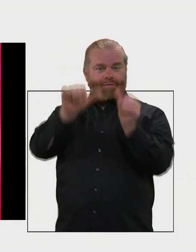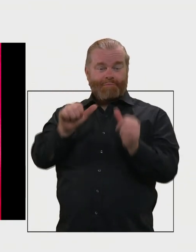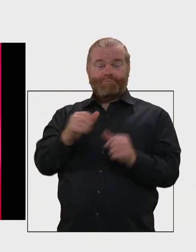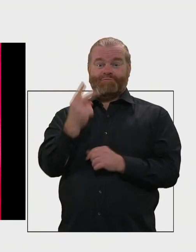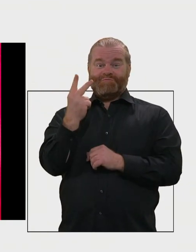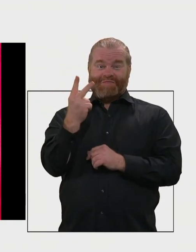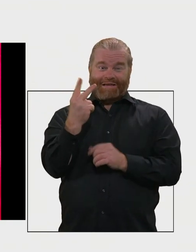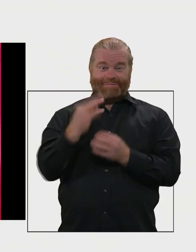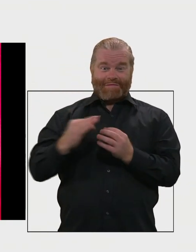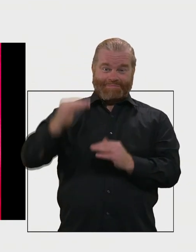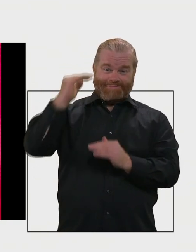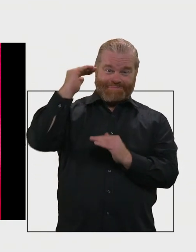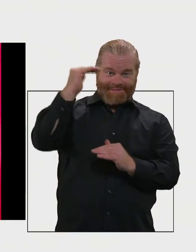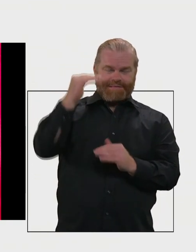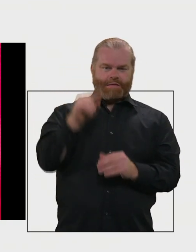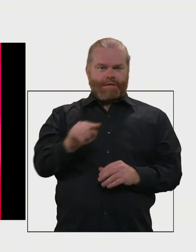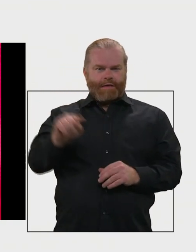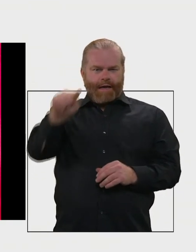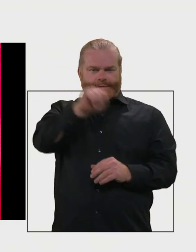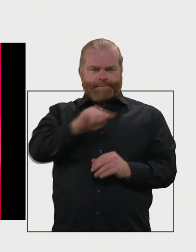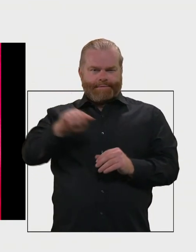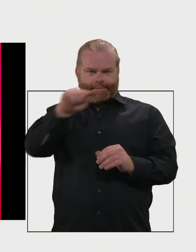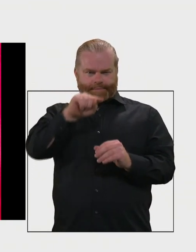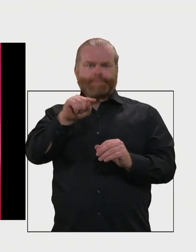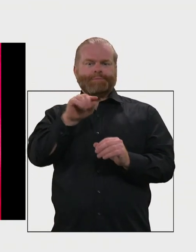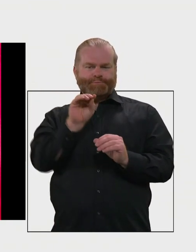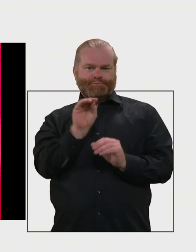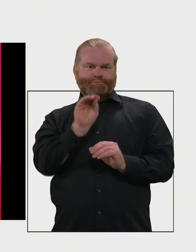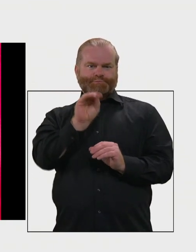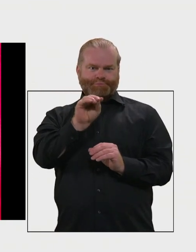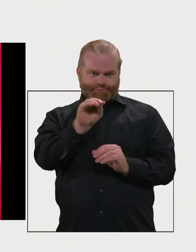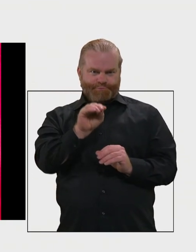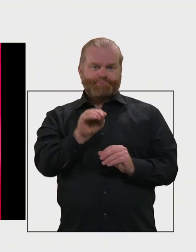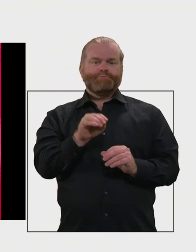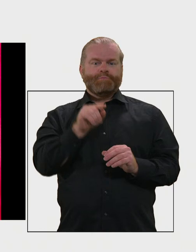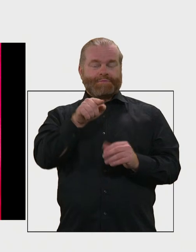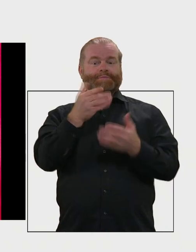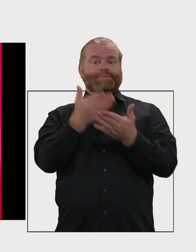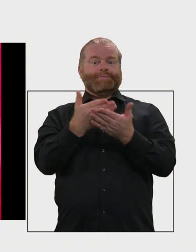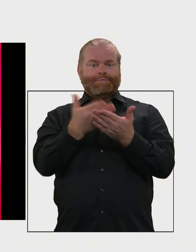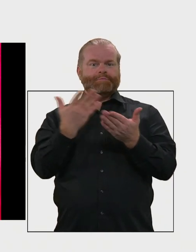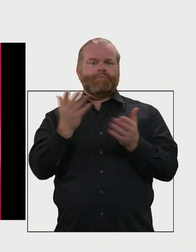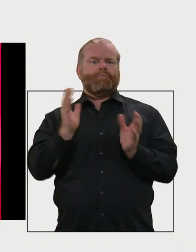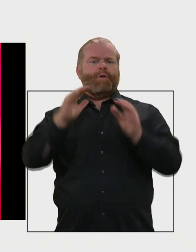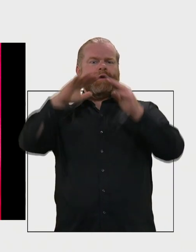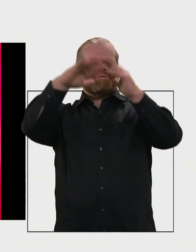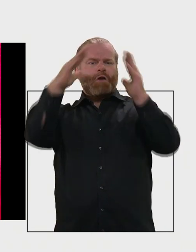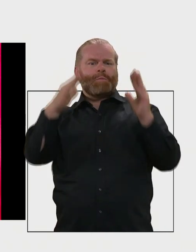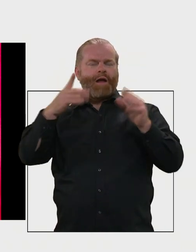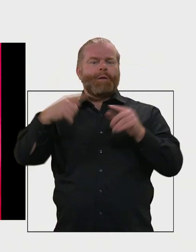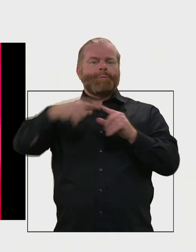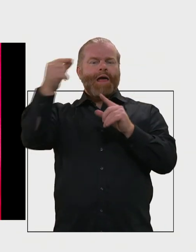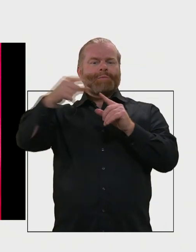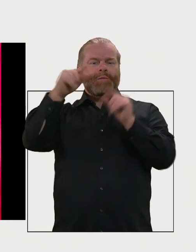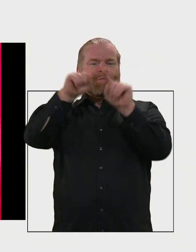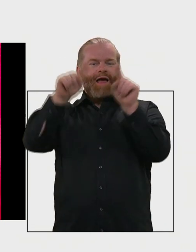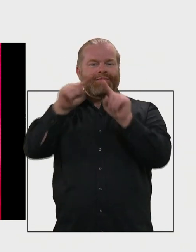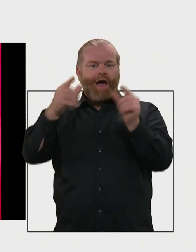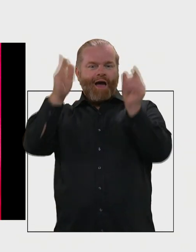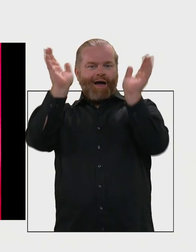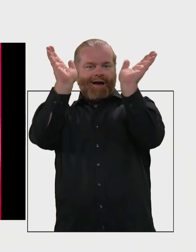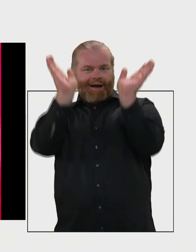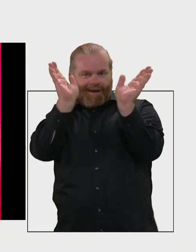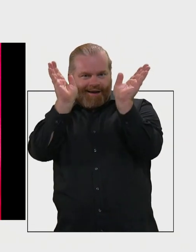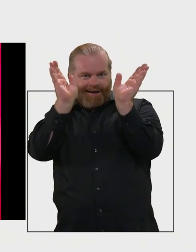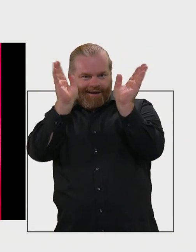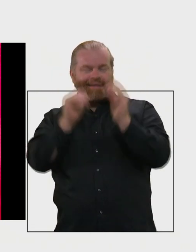Gewölbe aus Palmblättern. Hier abgebildet ist eine architektonische Entwurfszeichnung. Darauf ist